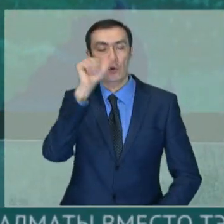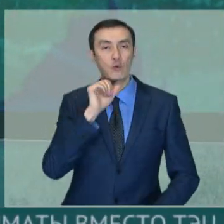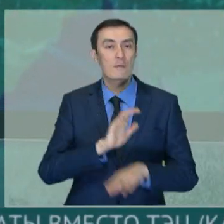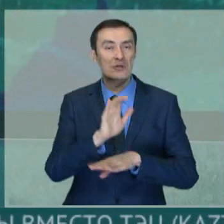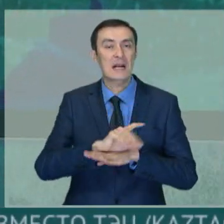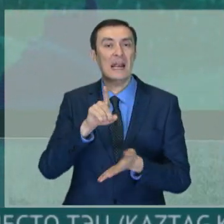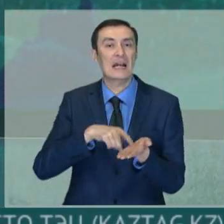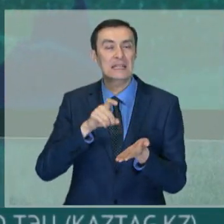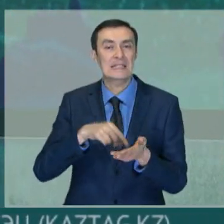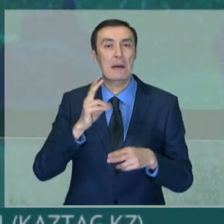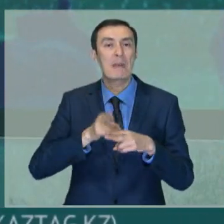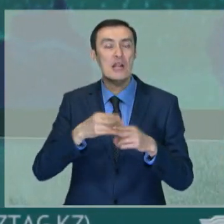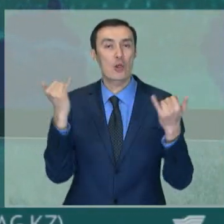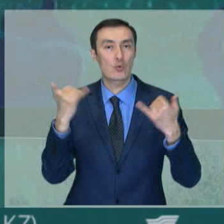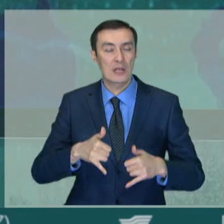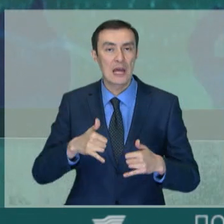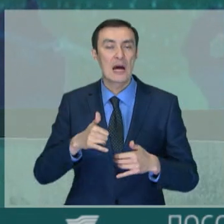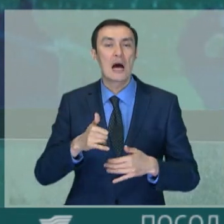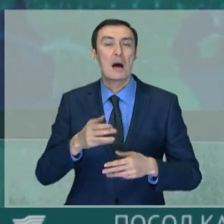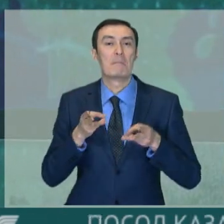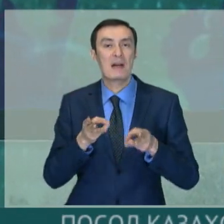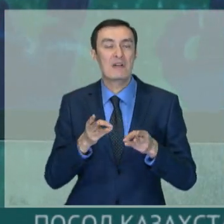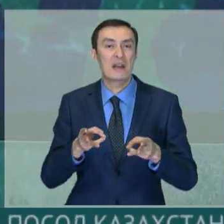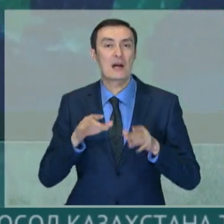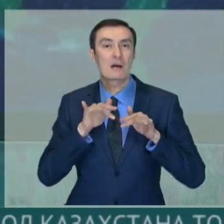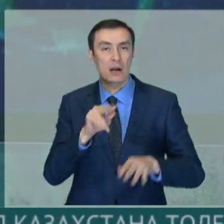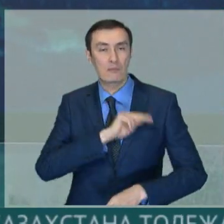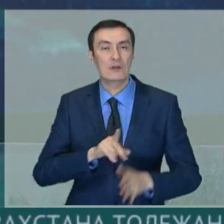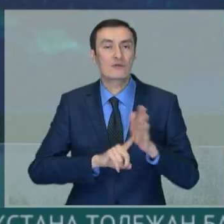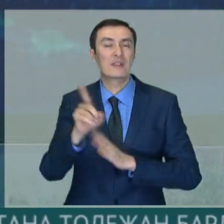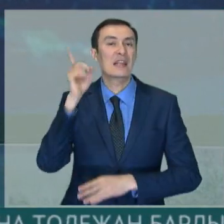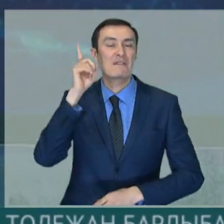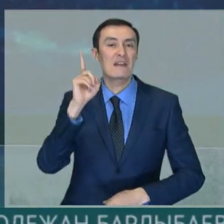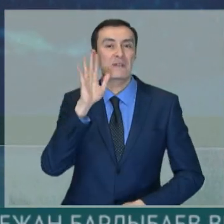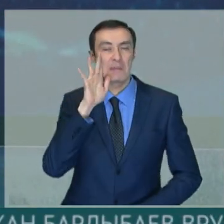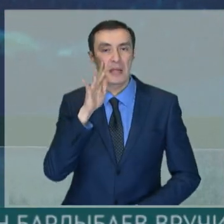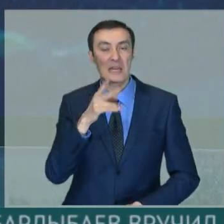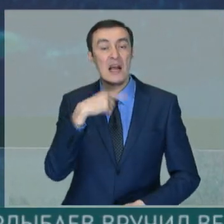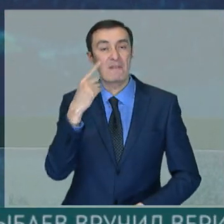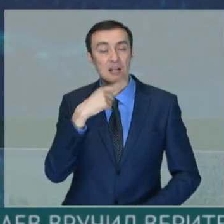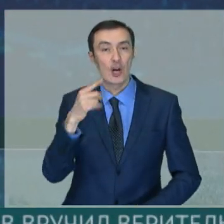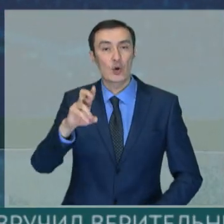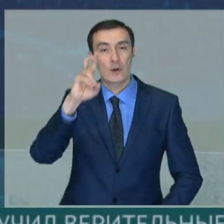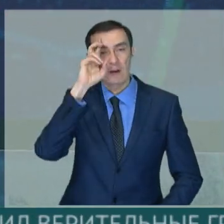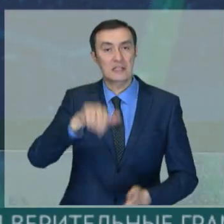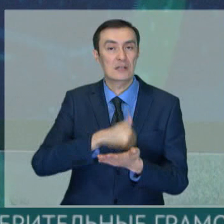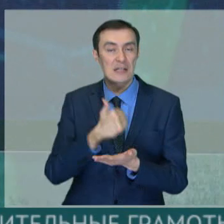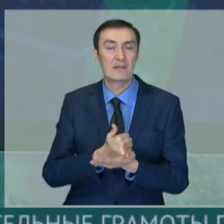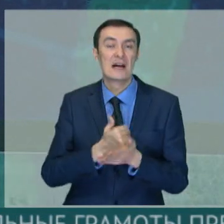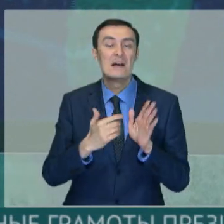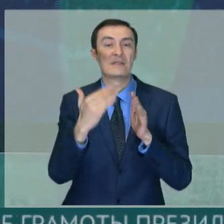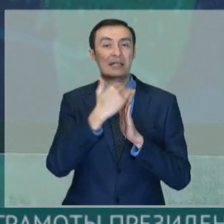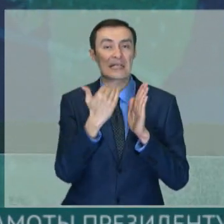произвели карагандинские металлурги. Плавильное дело в регионе возникло еще в древние времена. И, как отметил глава государства в